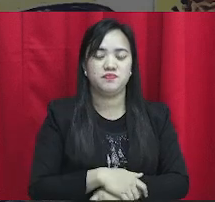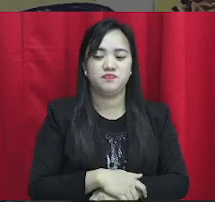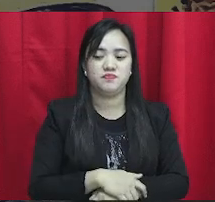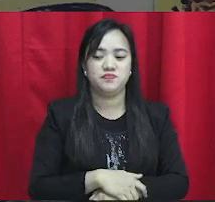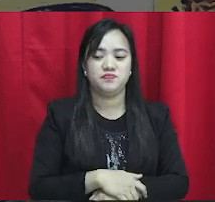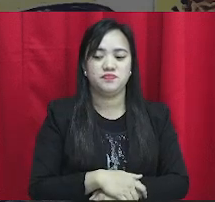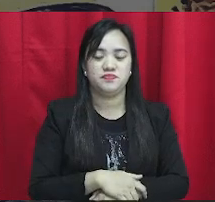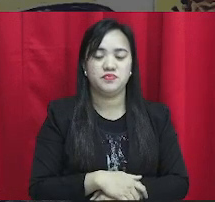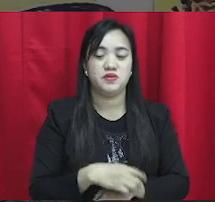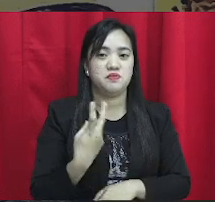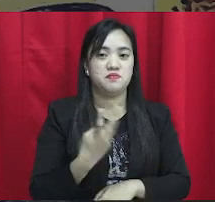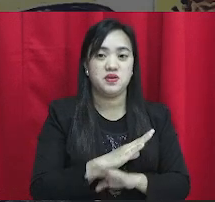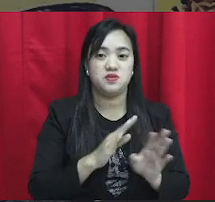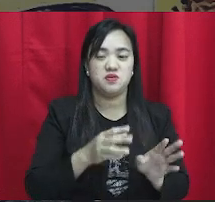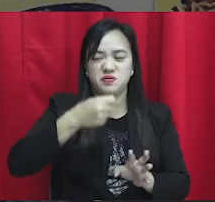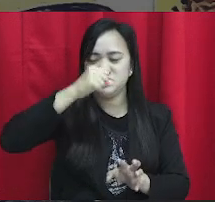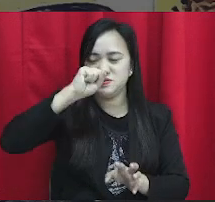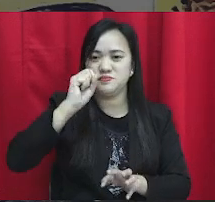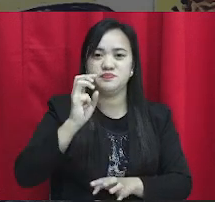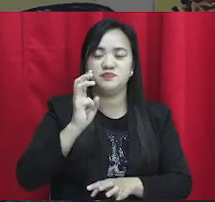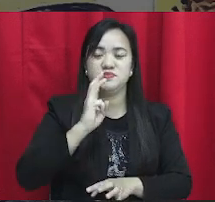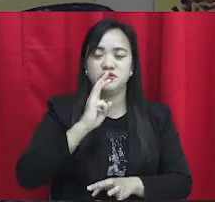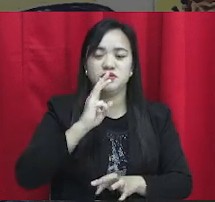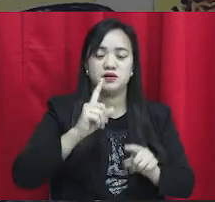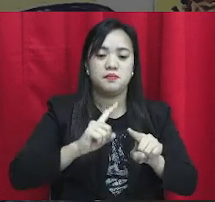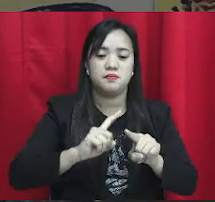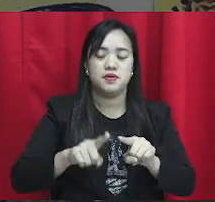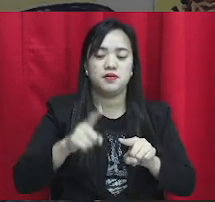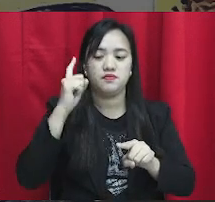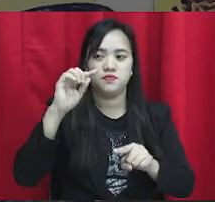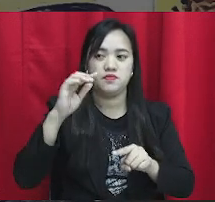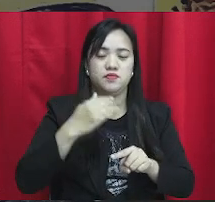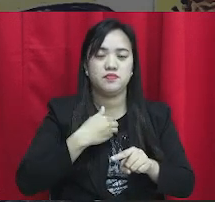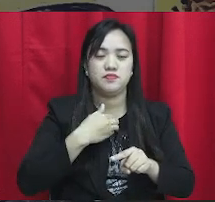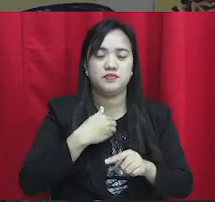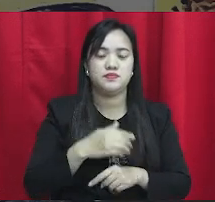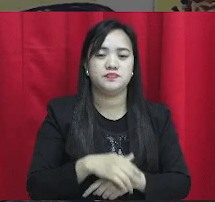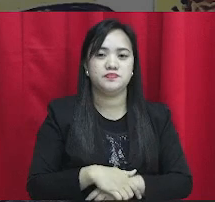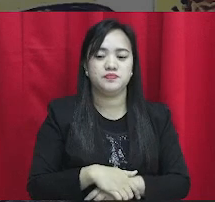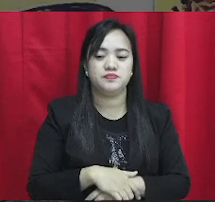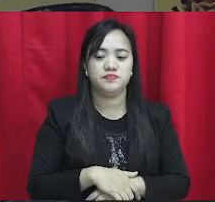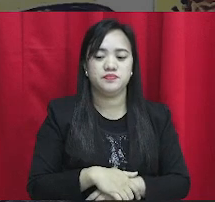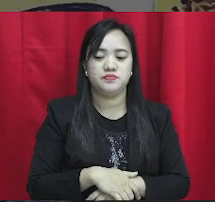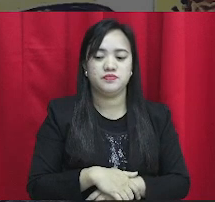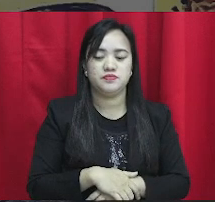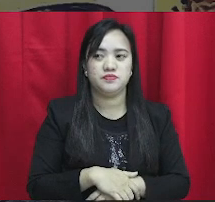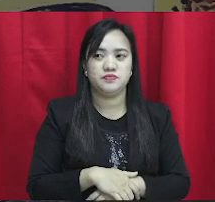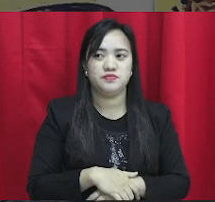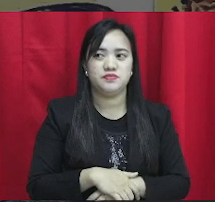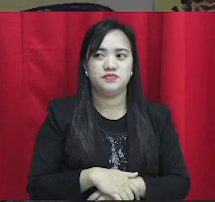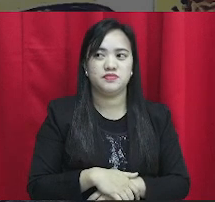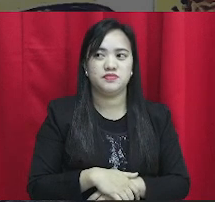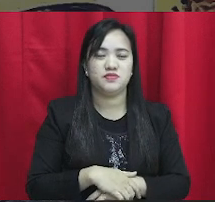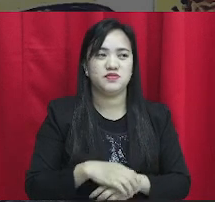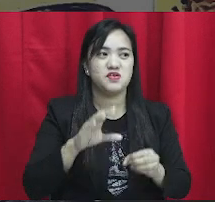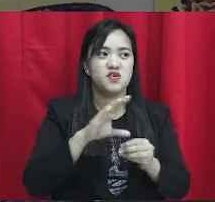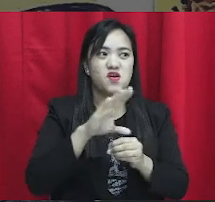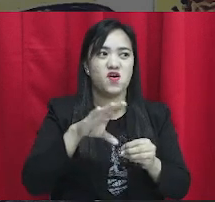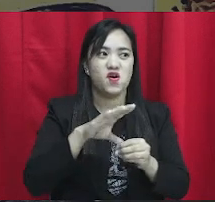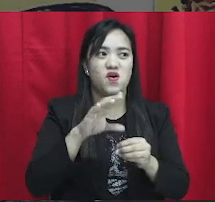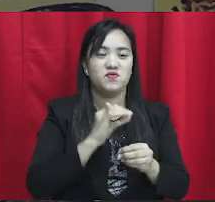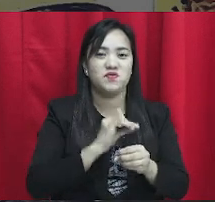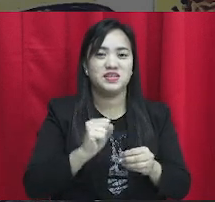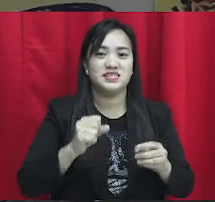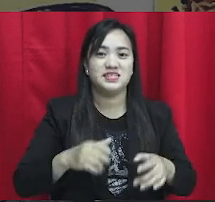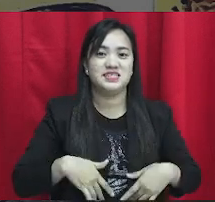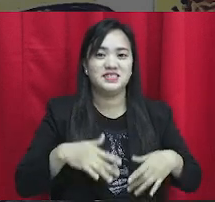Sa soft drinks. Oh. Pero sa amin, dalawang mag-asawa, coffee is life. Wow, coffee is life. Oh, secret. Yun ang